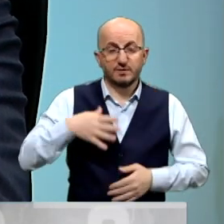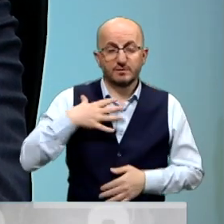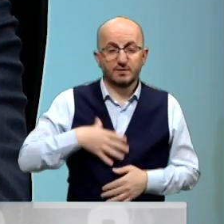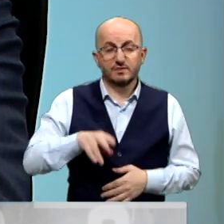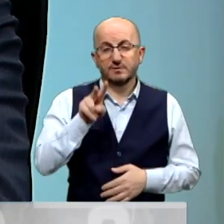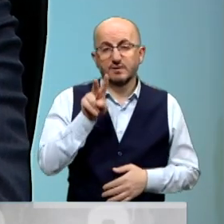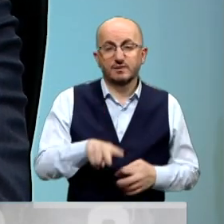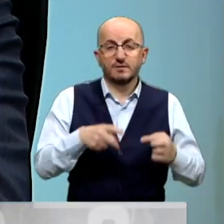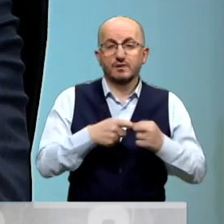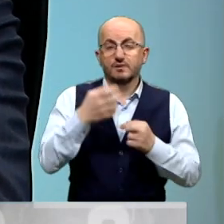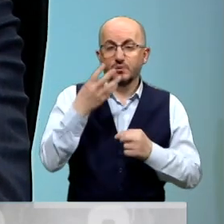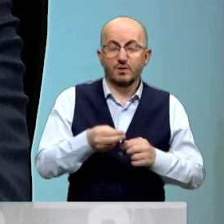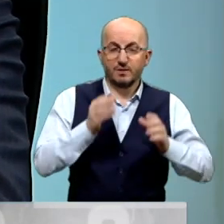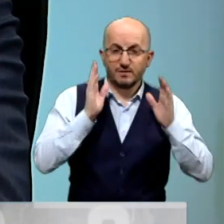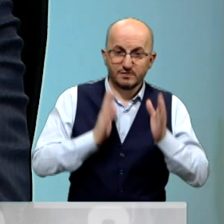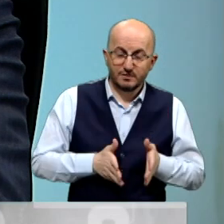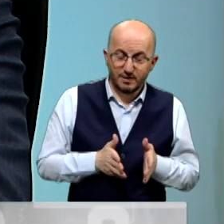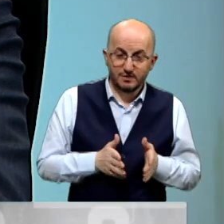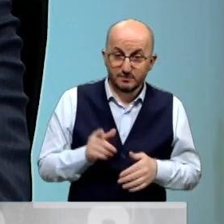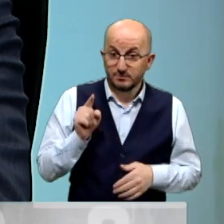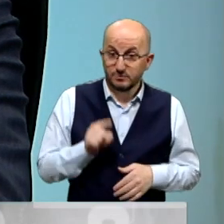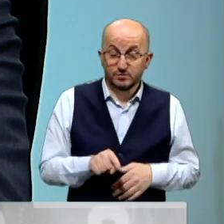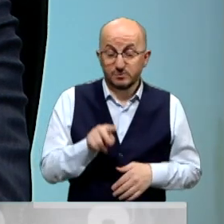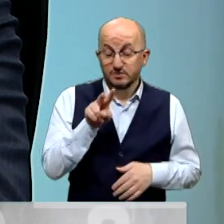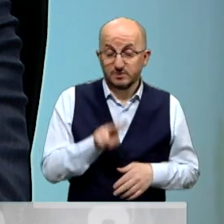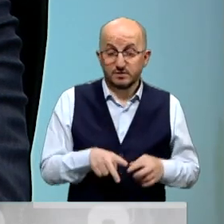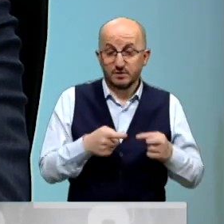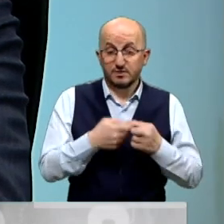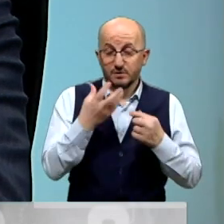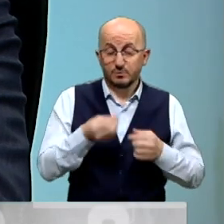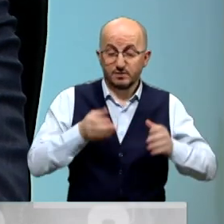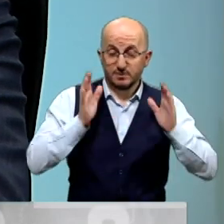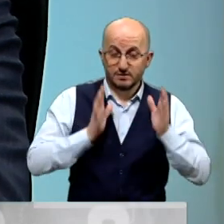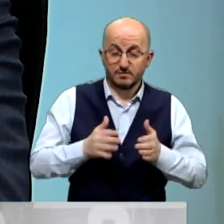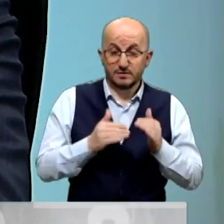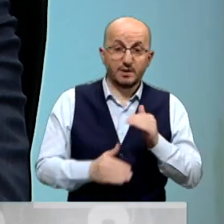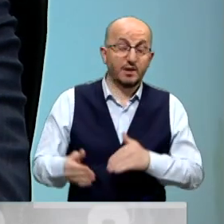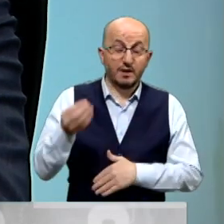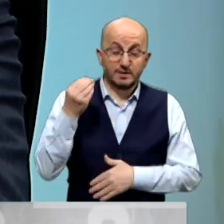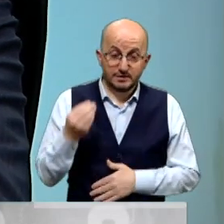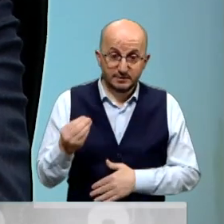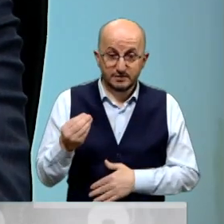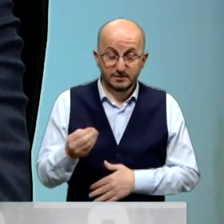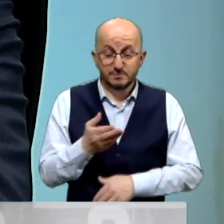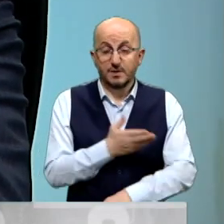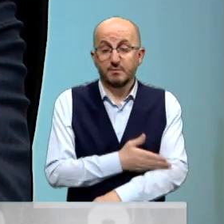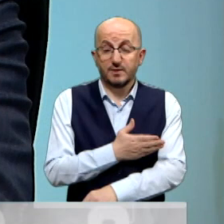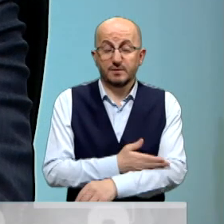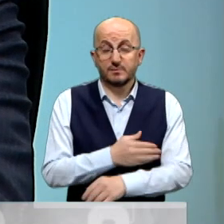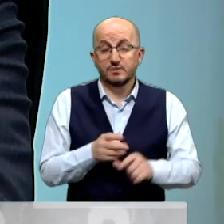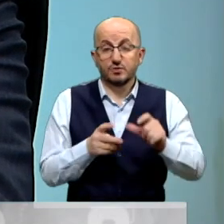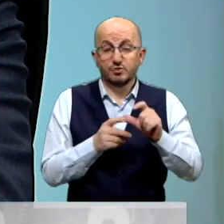rekat olarak kılar fakat bunu iki rekat olarak kılması daha iyidir Şafiilere göre Memleketimizde